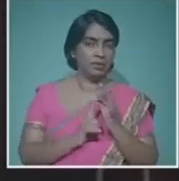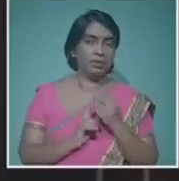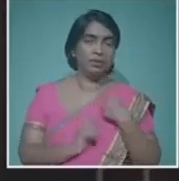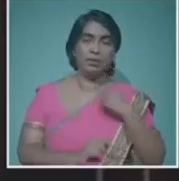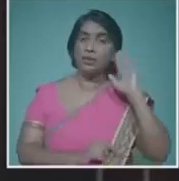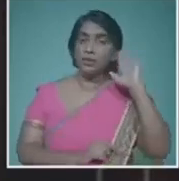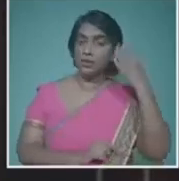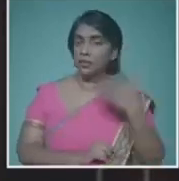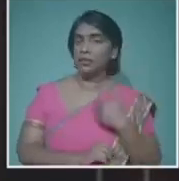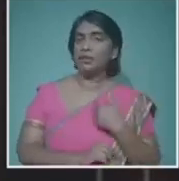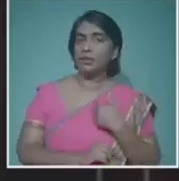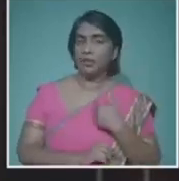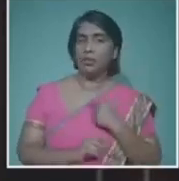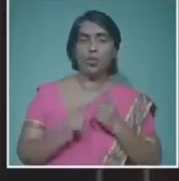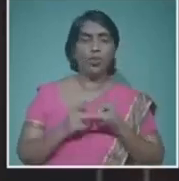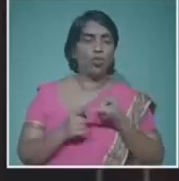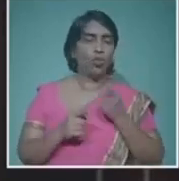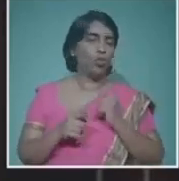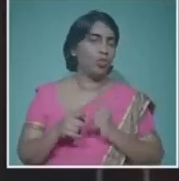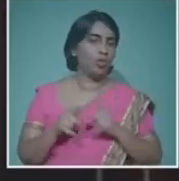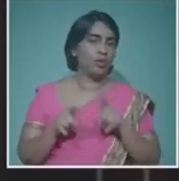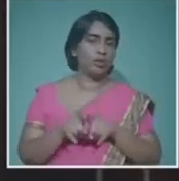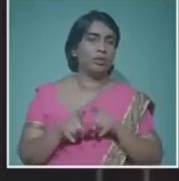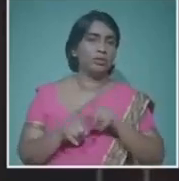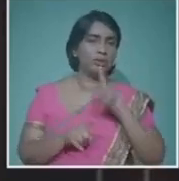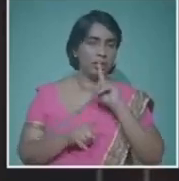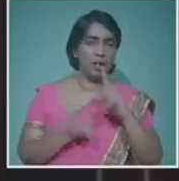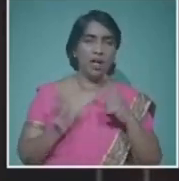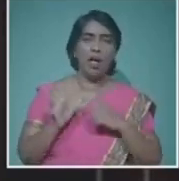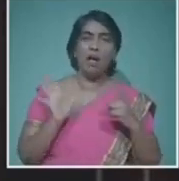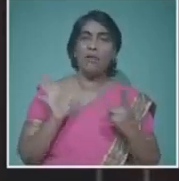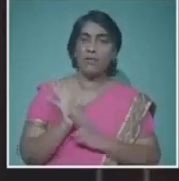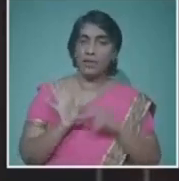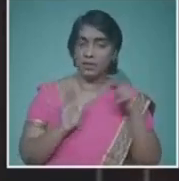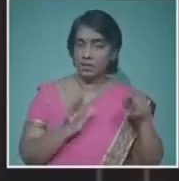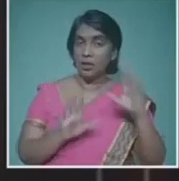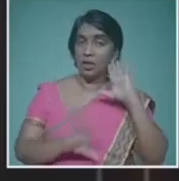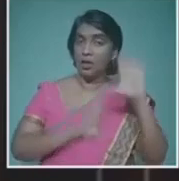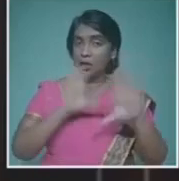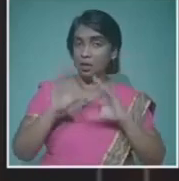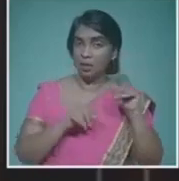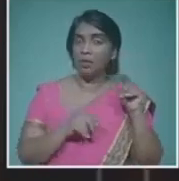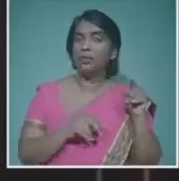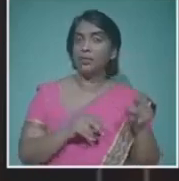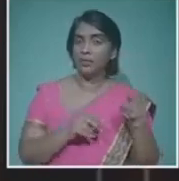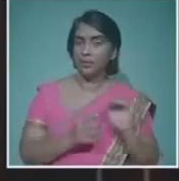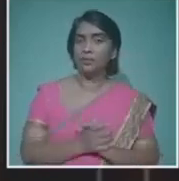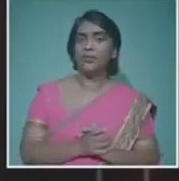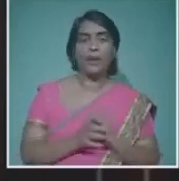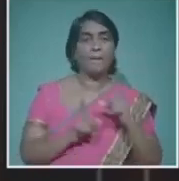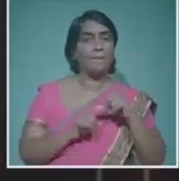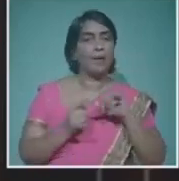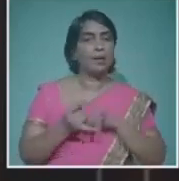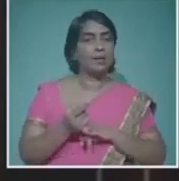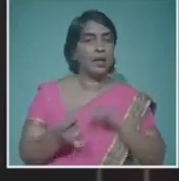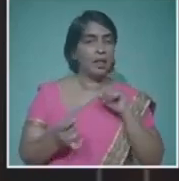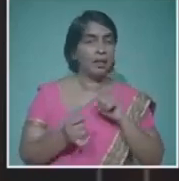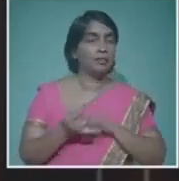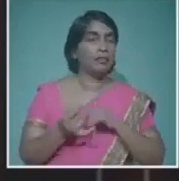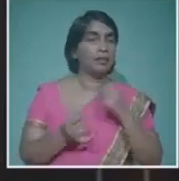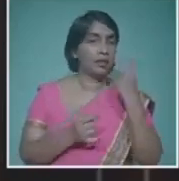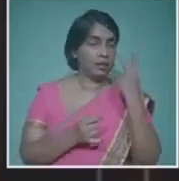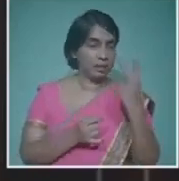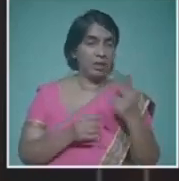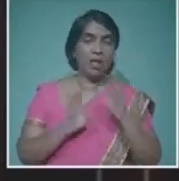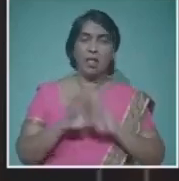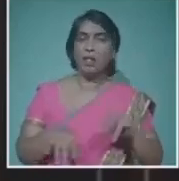විශේෂයෙන් උදාහරණයක් හැටියට ගන්න කැමතියි. විශ්වවිද්‍යාල ආසනයේ තියෙන දත්තතරතුරු ටික ප්‍රාදේශීය ලේකම් කොට්ටාස දෙක